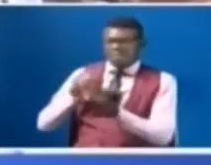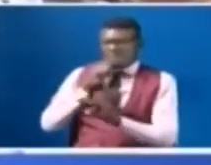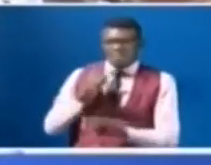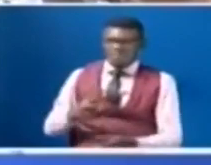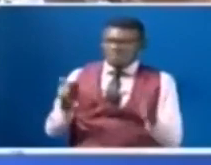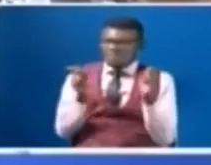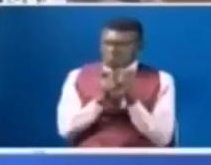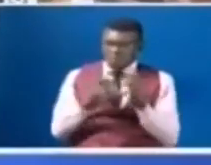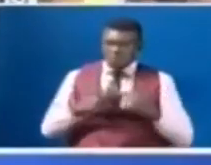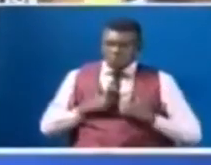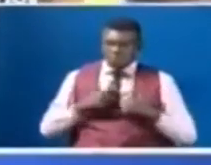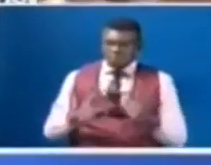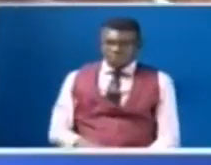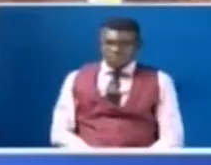hiyo